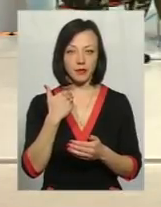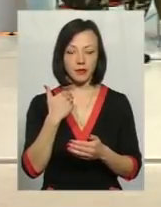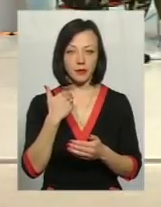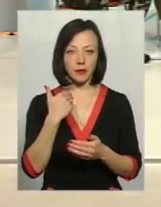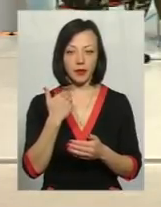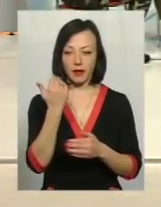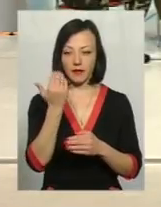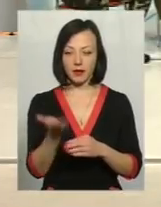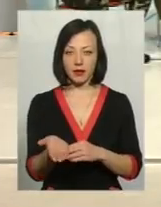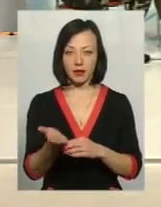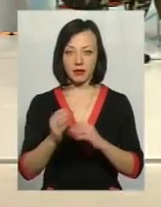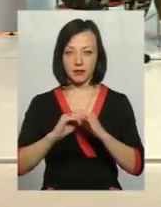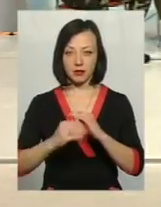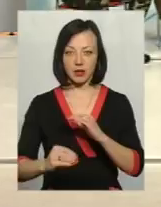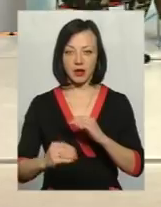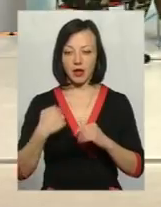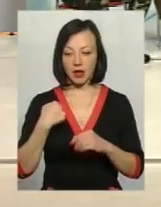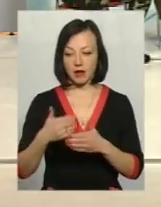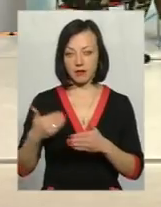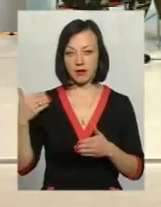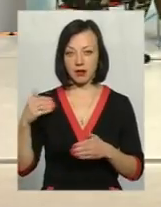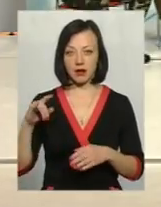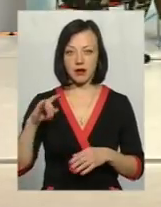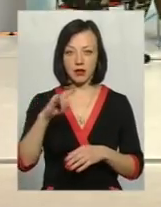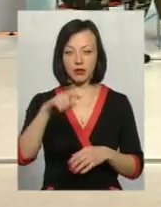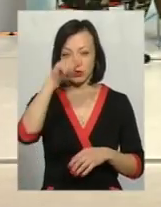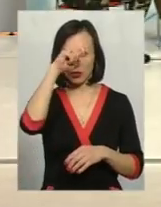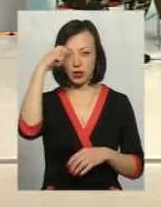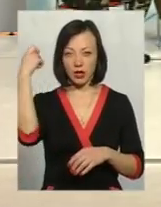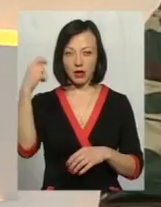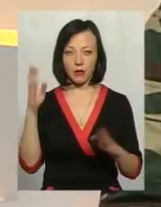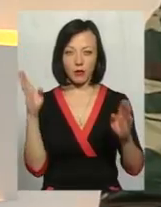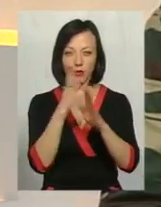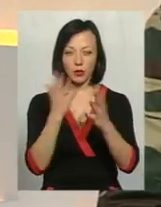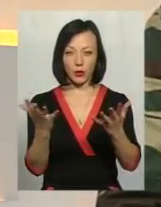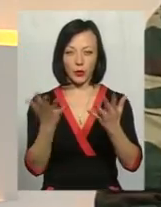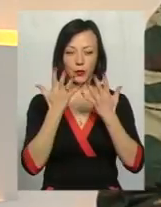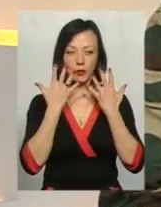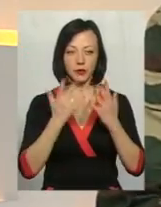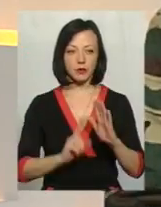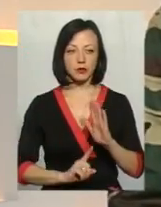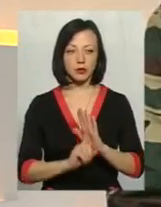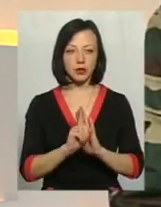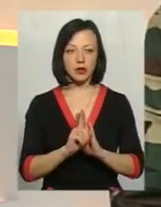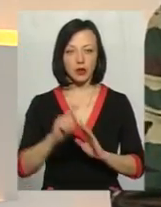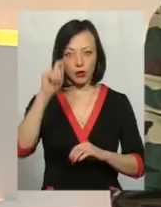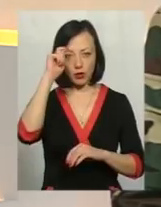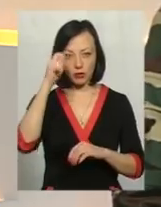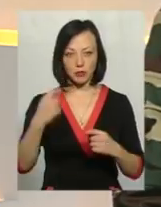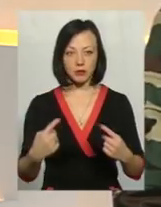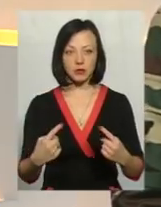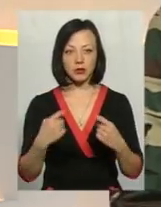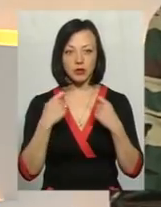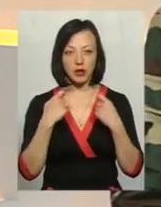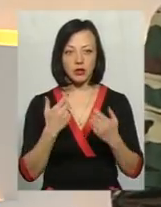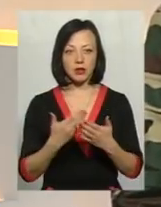так в кінці літака сидів, зразу такий жаркий воздух в лице, і почали, бачимо, хлопці біжать в такій